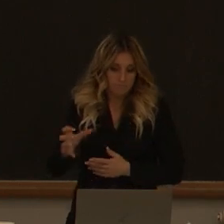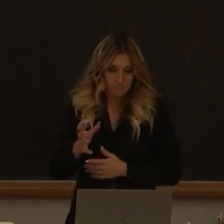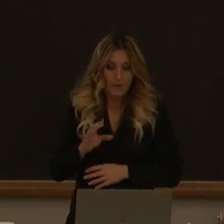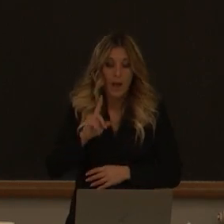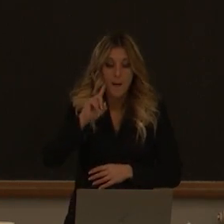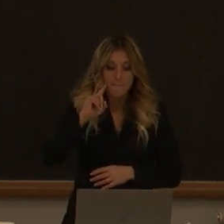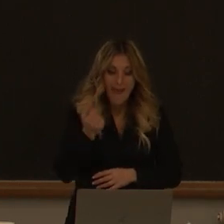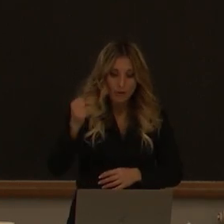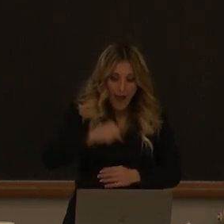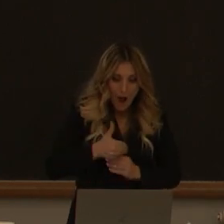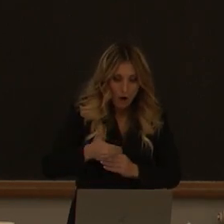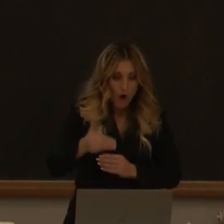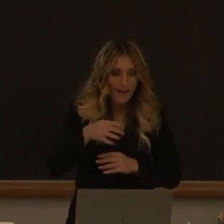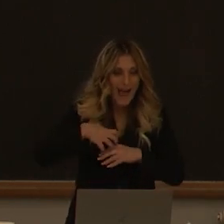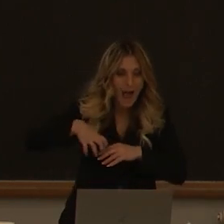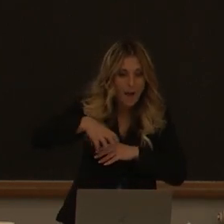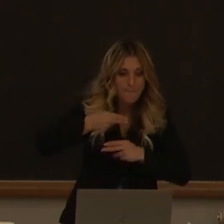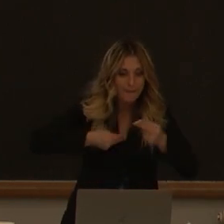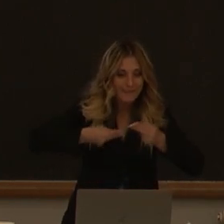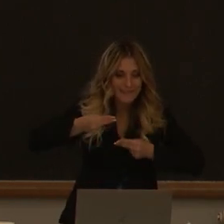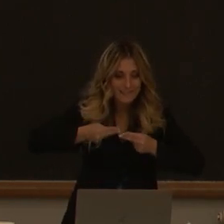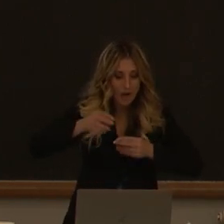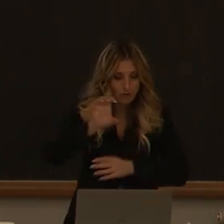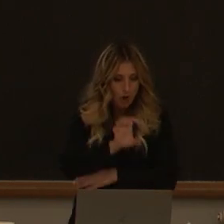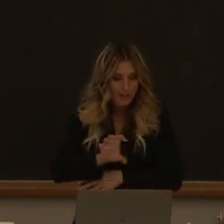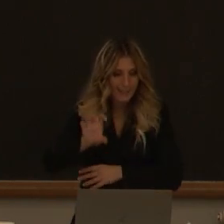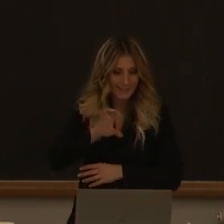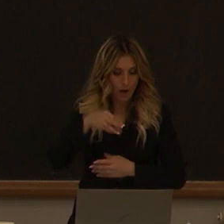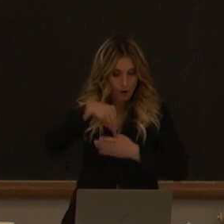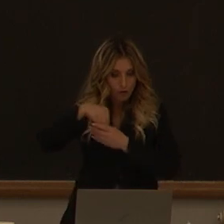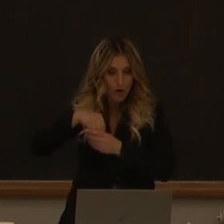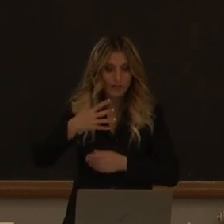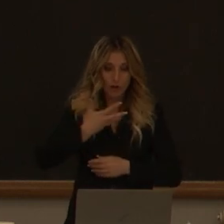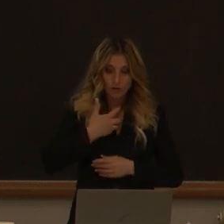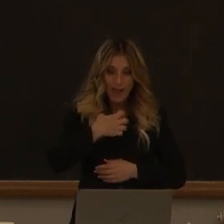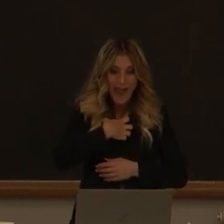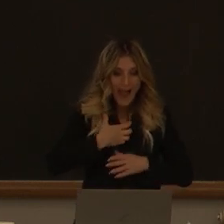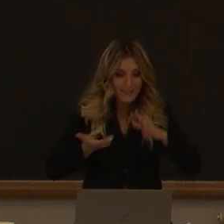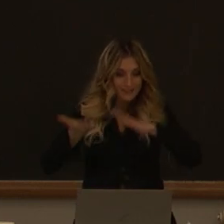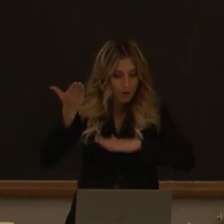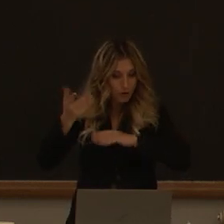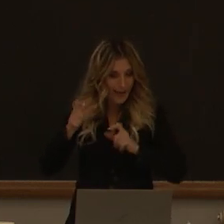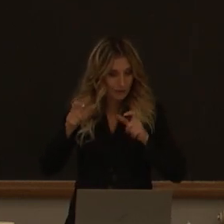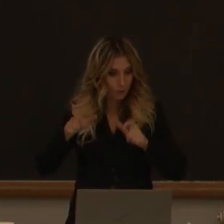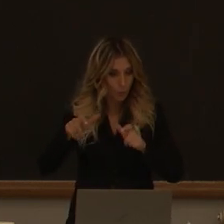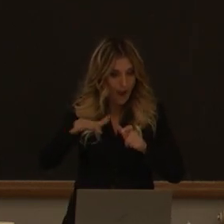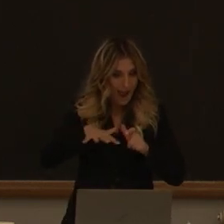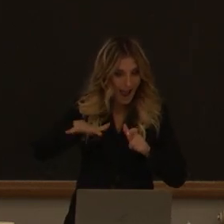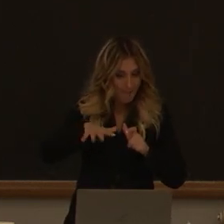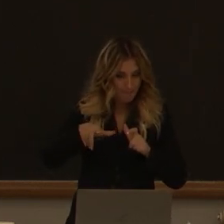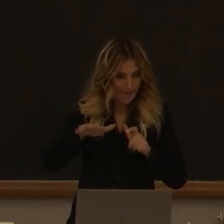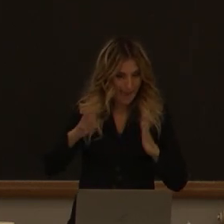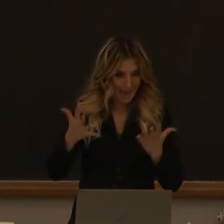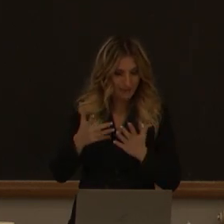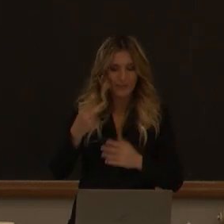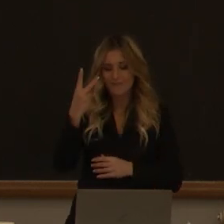meglio ancora nelle amministrazioni regionali, cioè dove, diciamo, ci sono degli assessorati di competenza ambientale che molto spesso